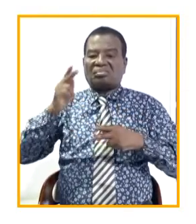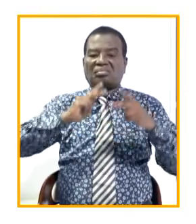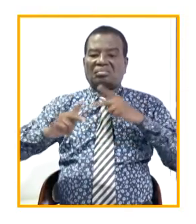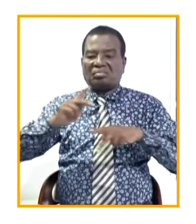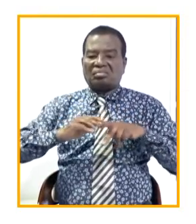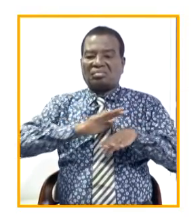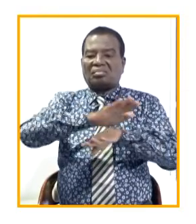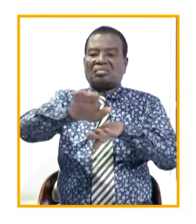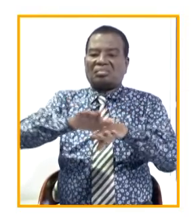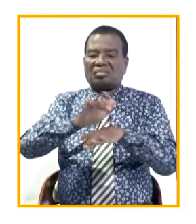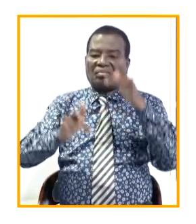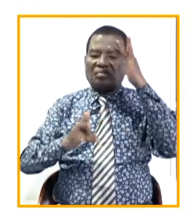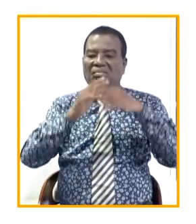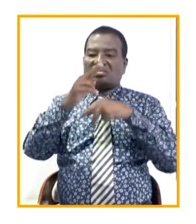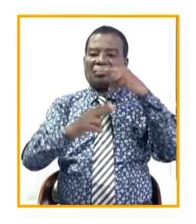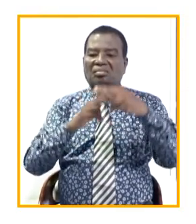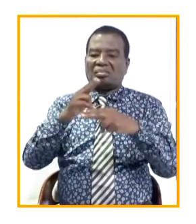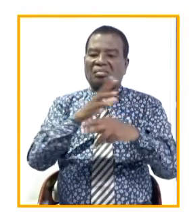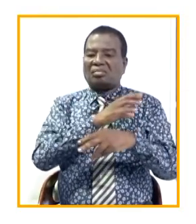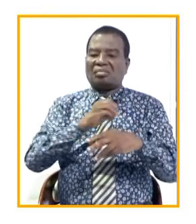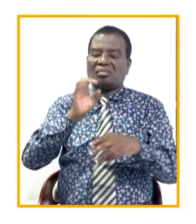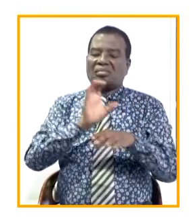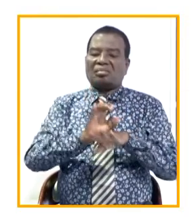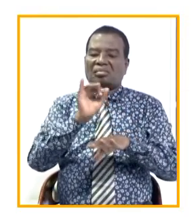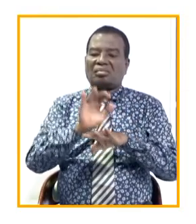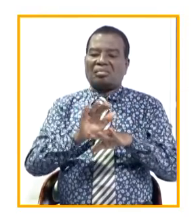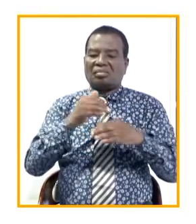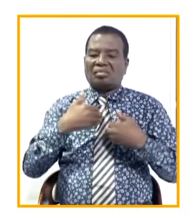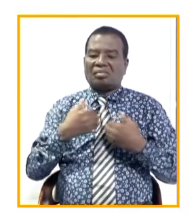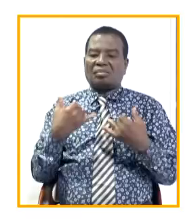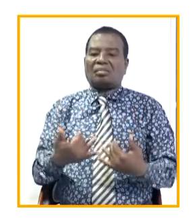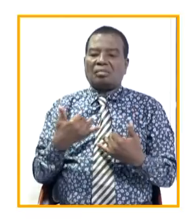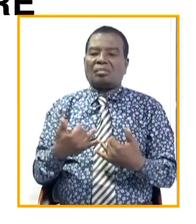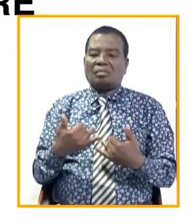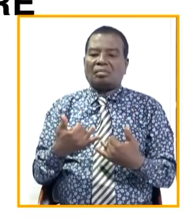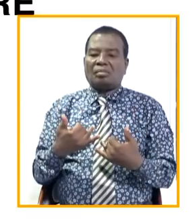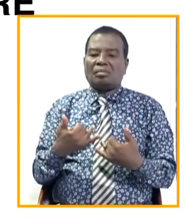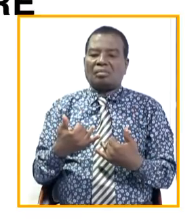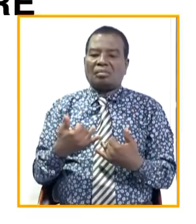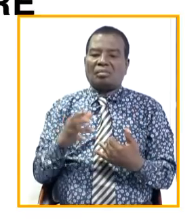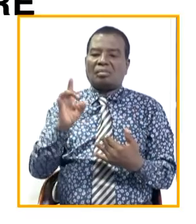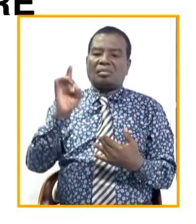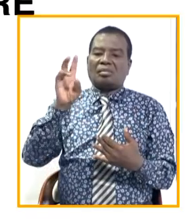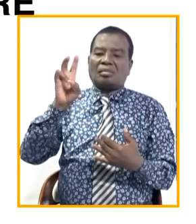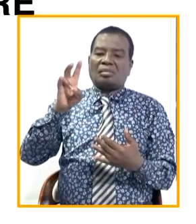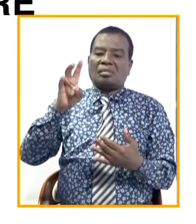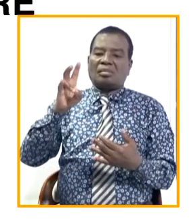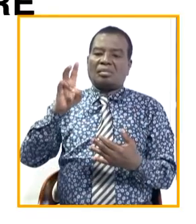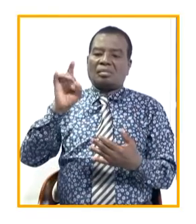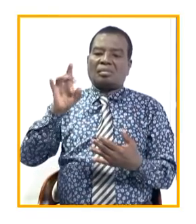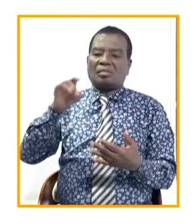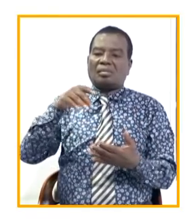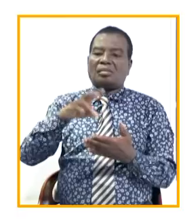publique et de la couverture maladie universelle. La Côte d'Ivoire compte actuellement 88 063